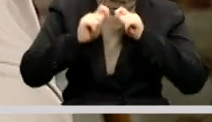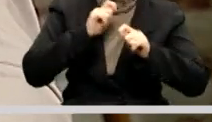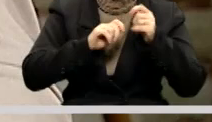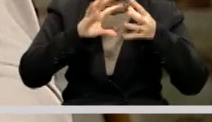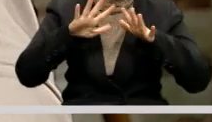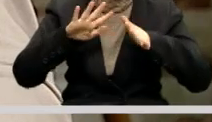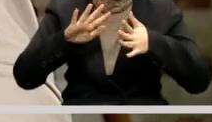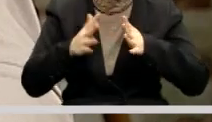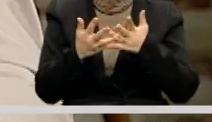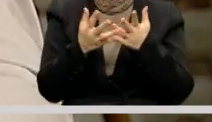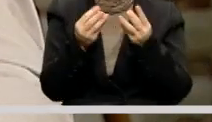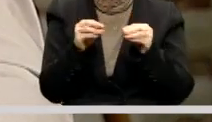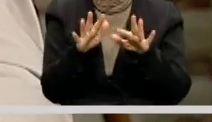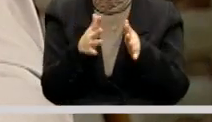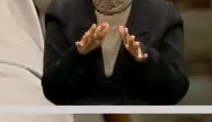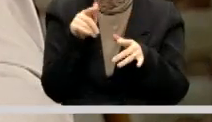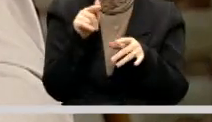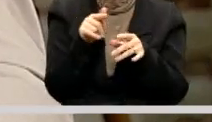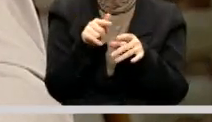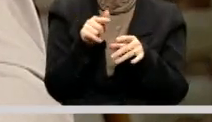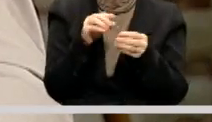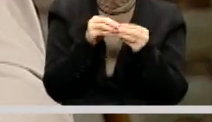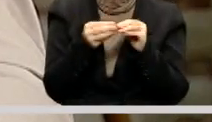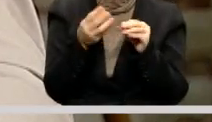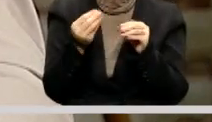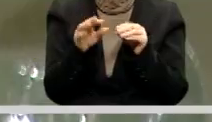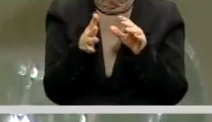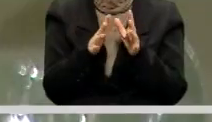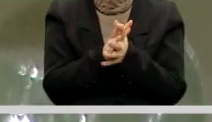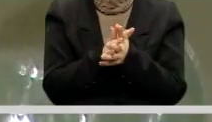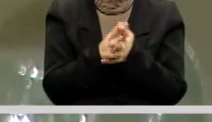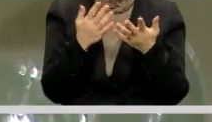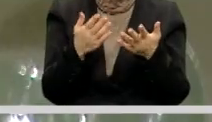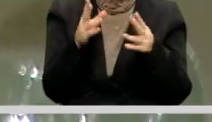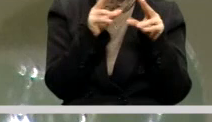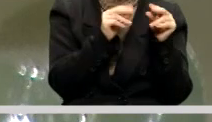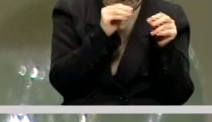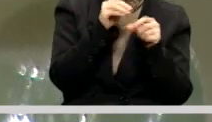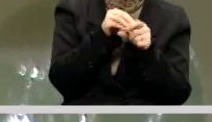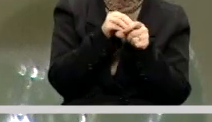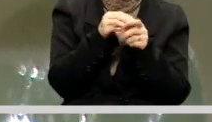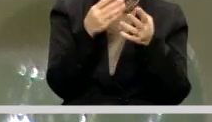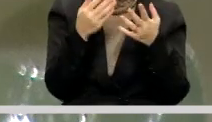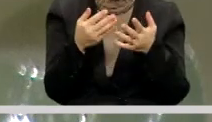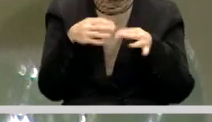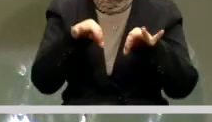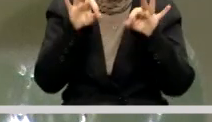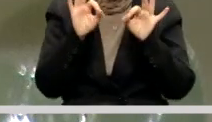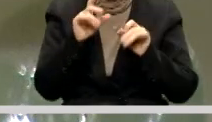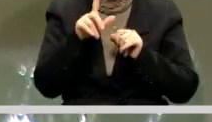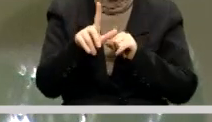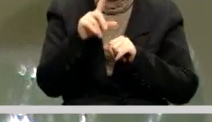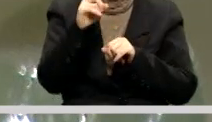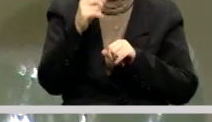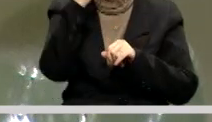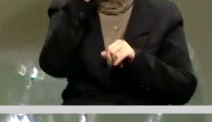olarak uyuyamadığını sabah ifade edebilir. Peki uyku için herhangi bir hazırlık gerekir mi? Daha doğrusu uykuya